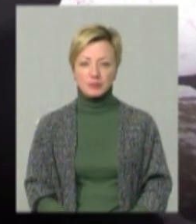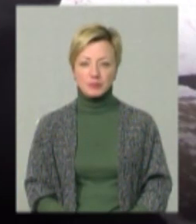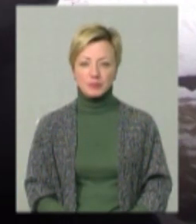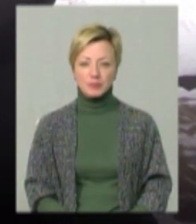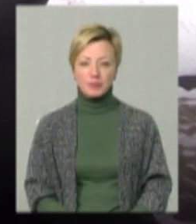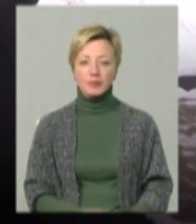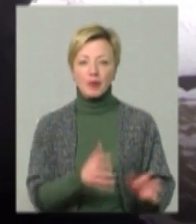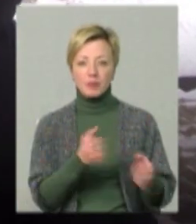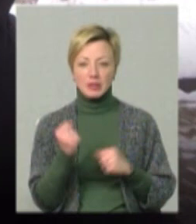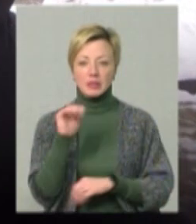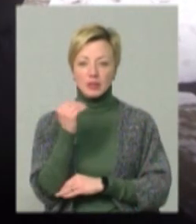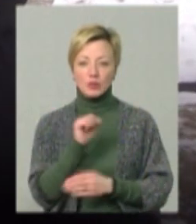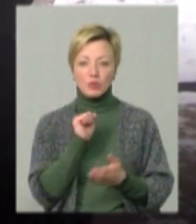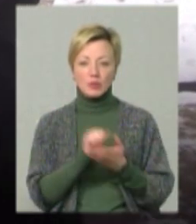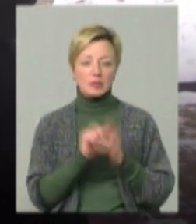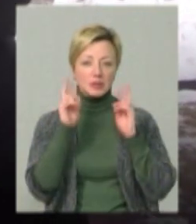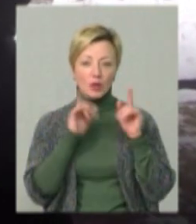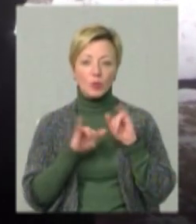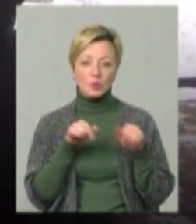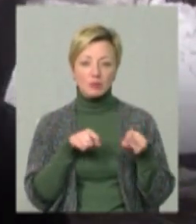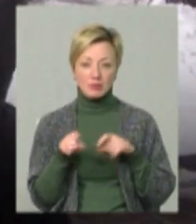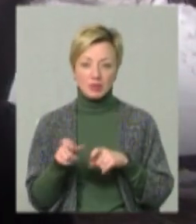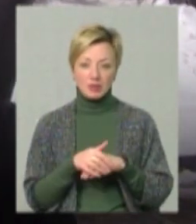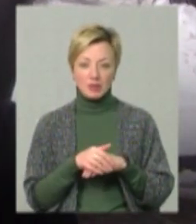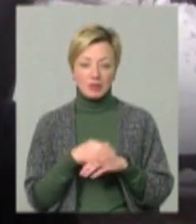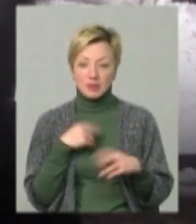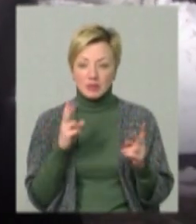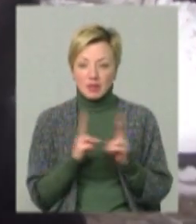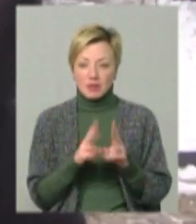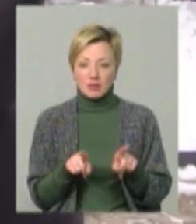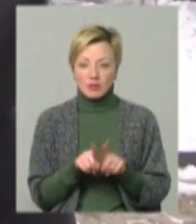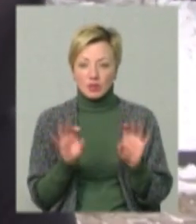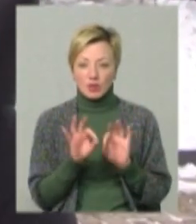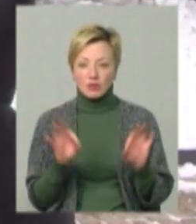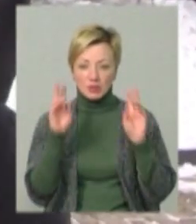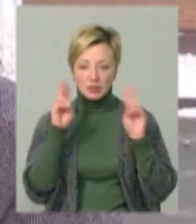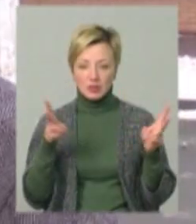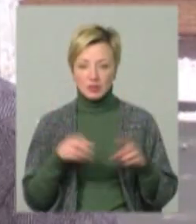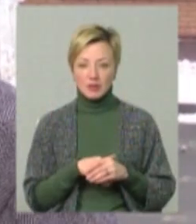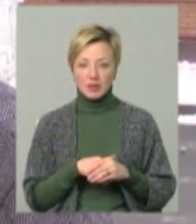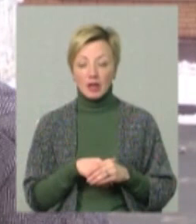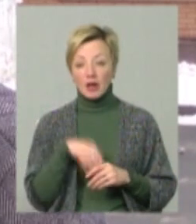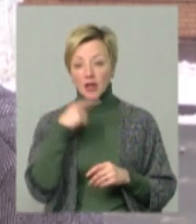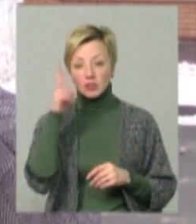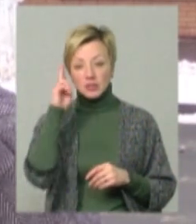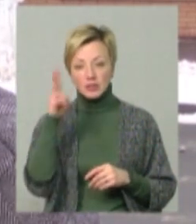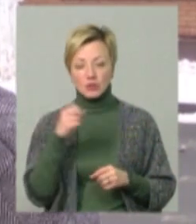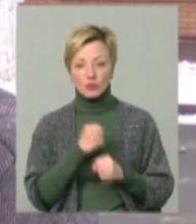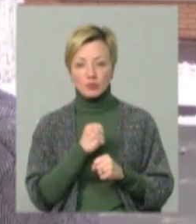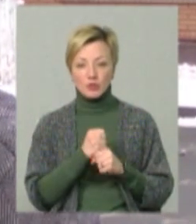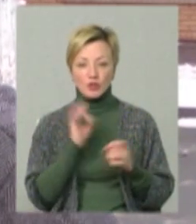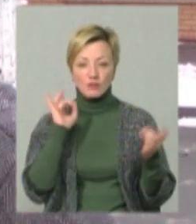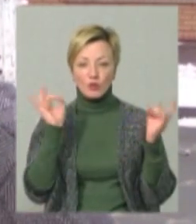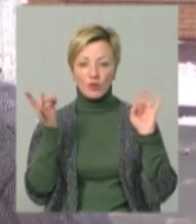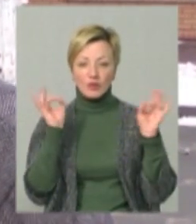Буду хапати дитину, документи і не знаю, кудись бігти. Може, не стикалась ніколи з такою ситуацією, того й не знаю. Не знаю, як каже, що робити при